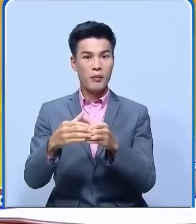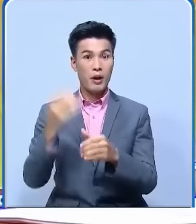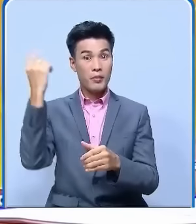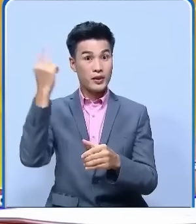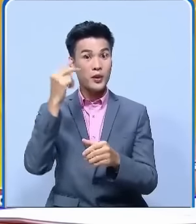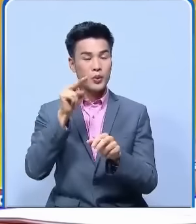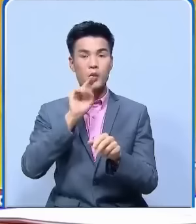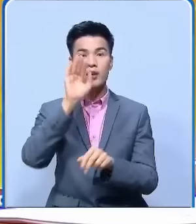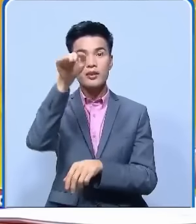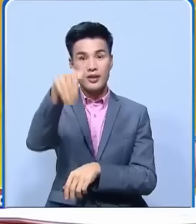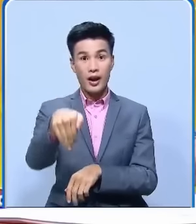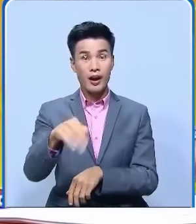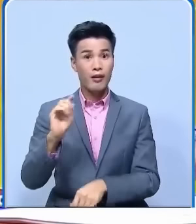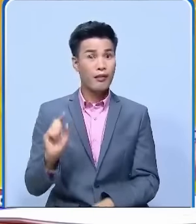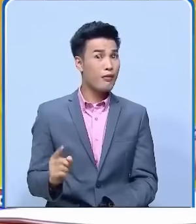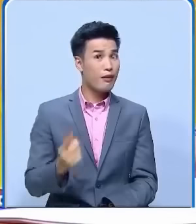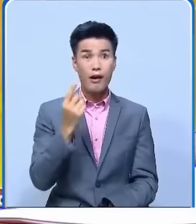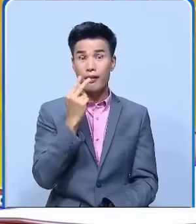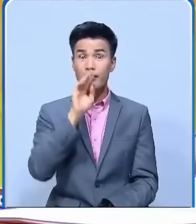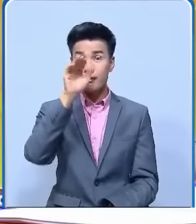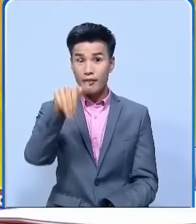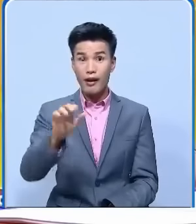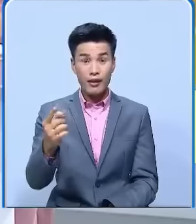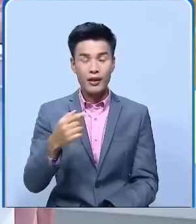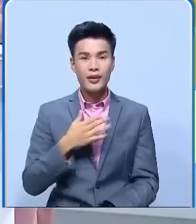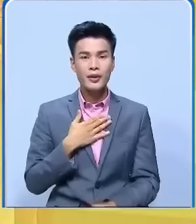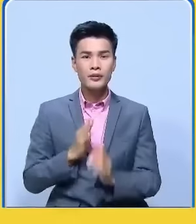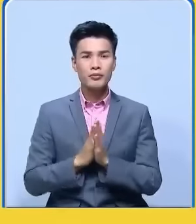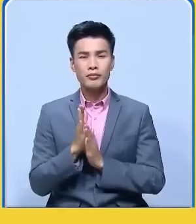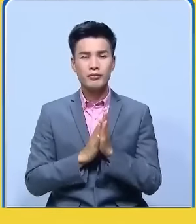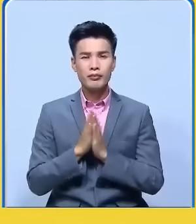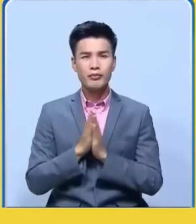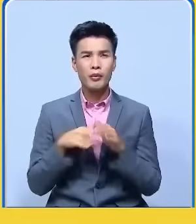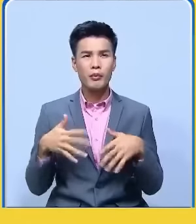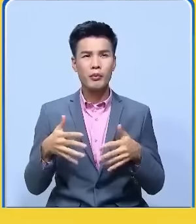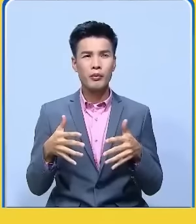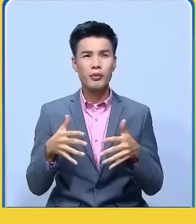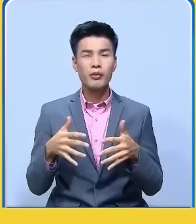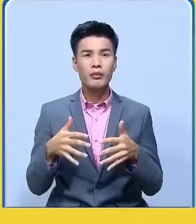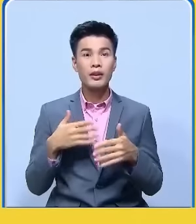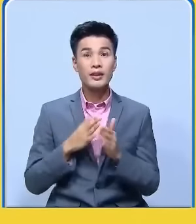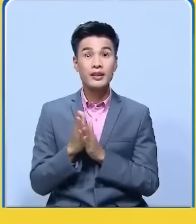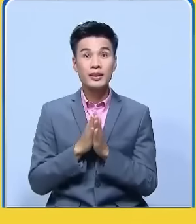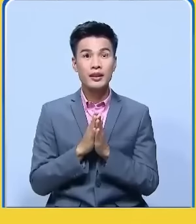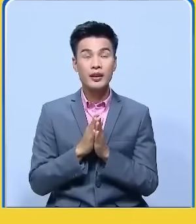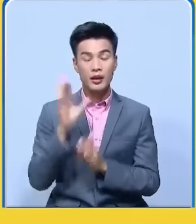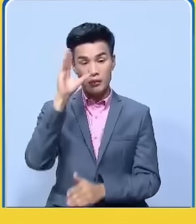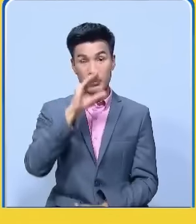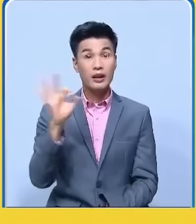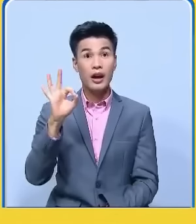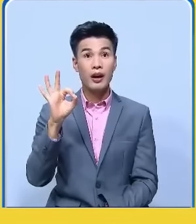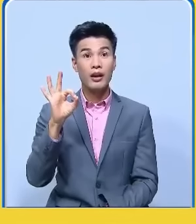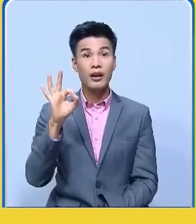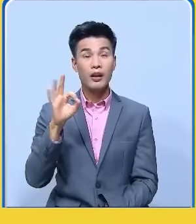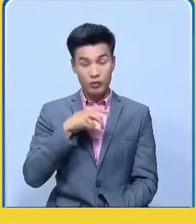ดูช้างเป็นครั้งแรกในชีวิตเลยน้องตื่นเต้นครับไม่รอให้ถึงวันรุ่งเช้าคุณผู้ชม 21:00นออกจากบ้านเดินไป